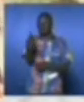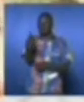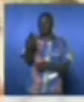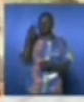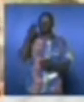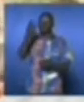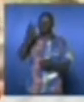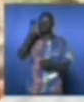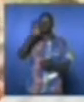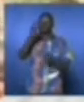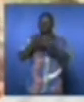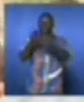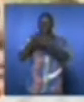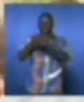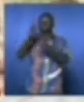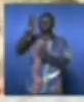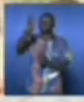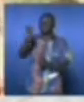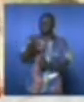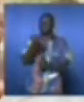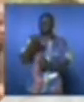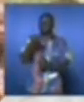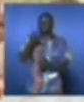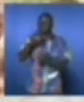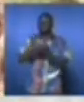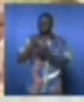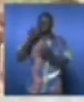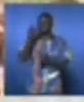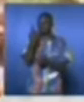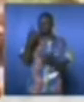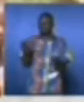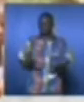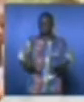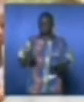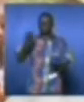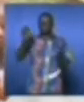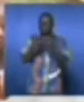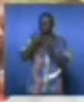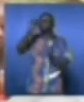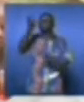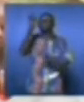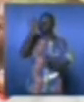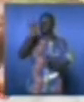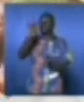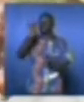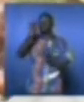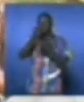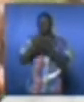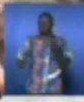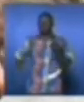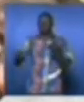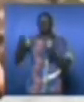est en classe de 6e, c'est un d'ici, voilà, avec 18 et quelques de moyenne, voilà, durant les 3